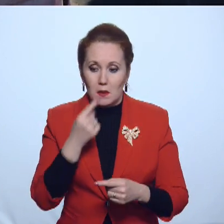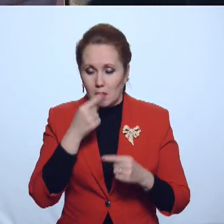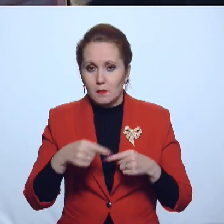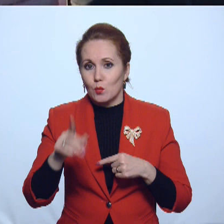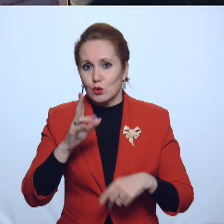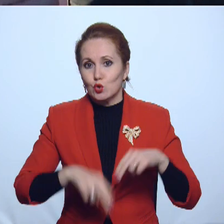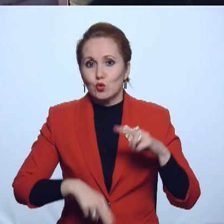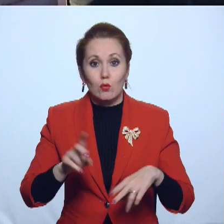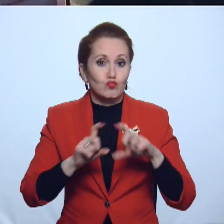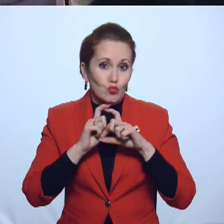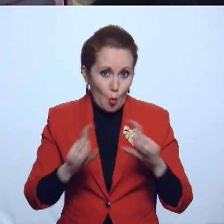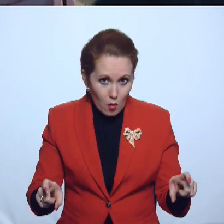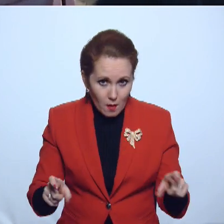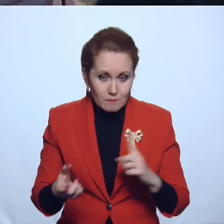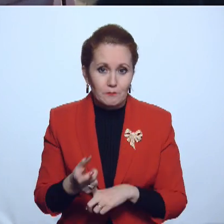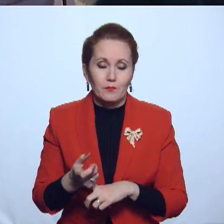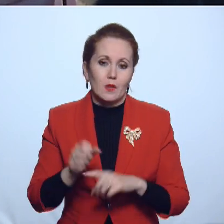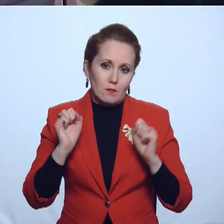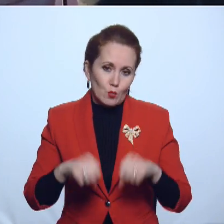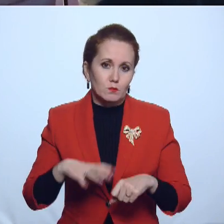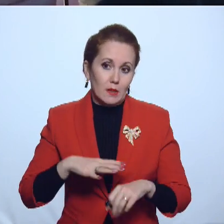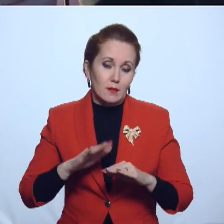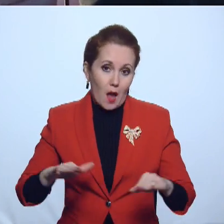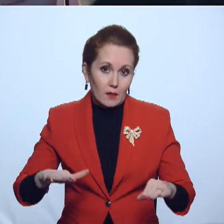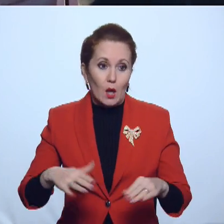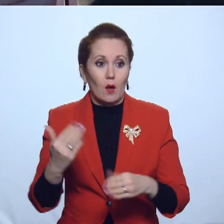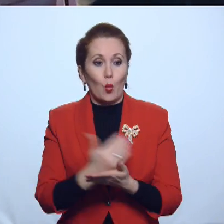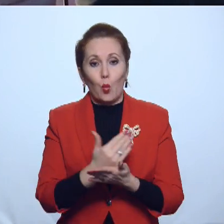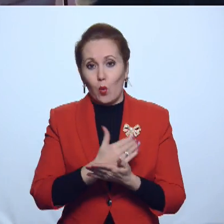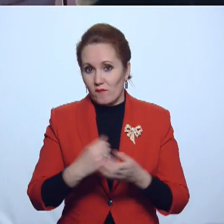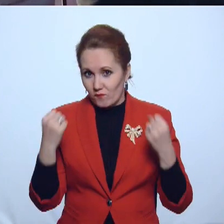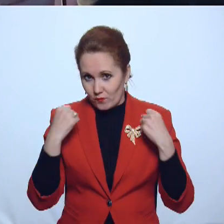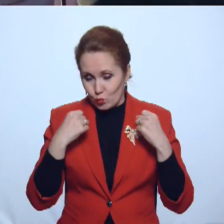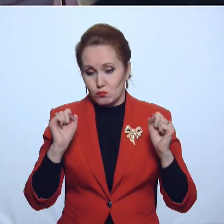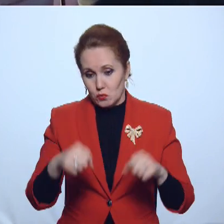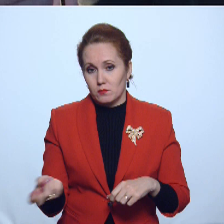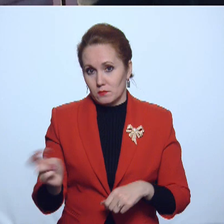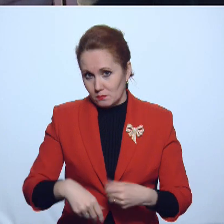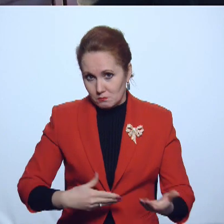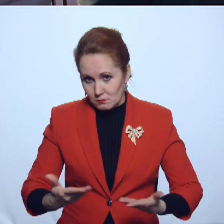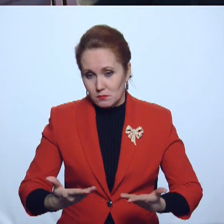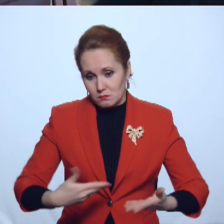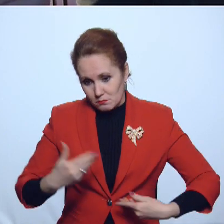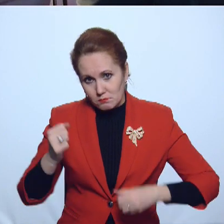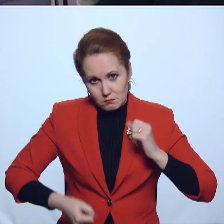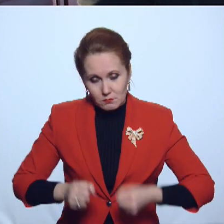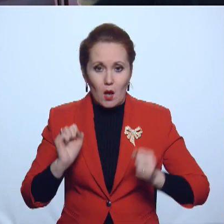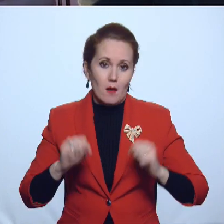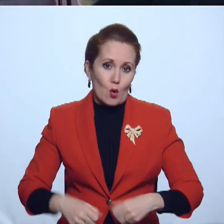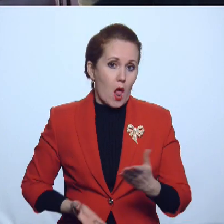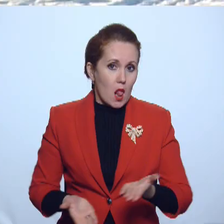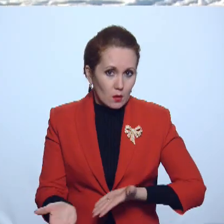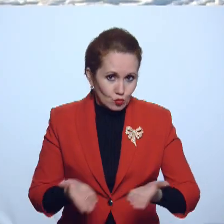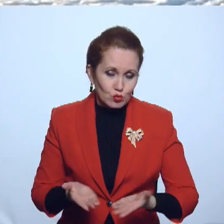будет строиться у нас школа. То есть могут дети потом на уроках физкультуры заниматься также лыжами, могут бегать, ну, в